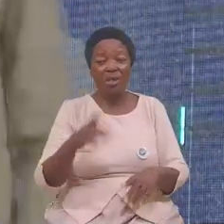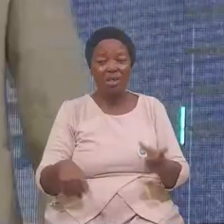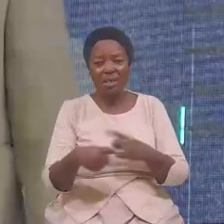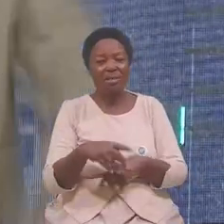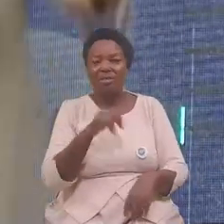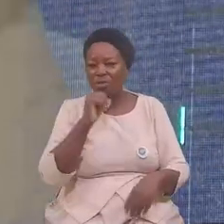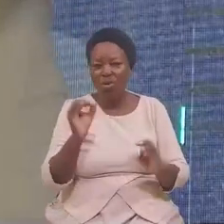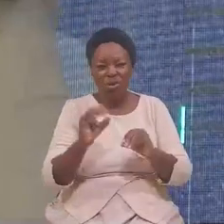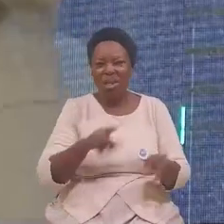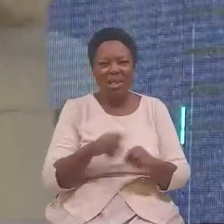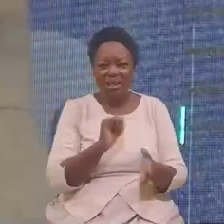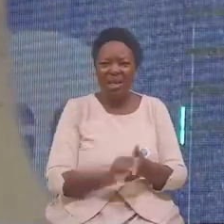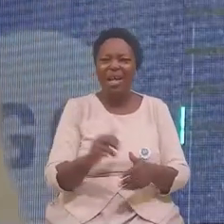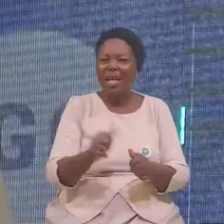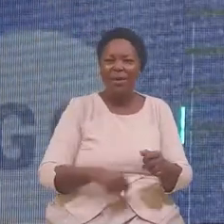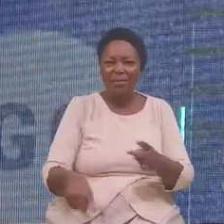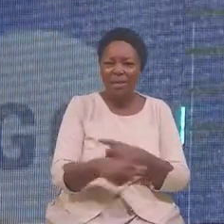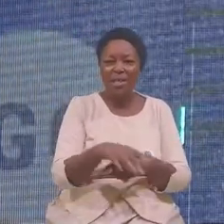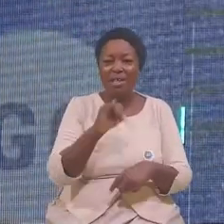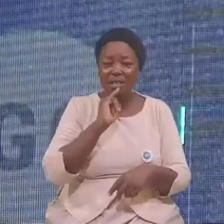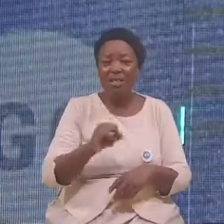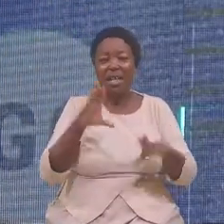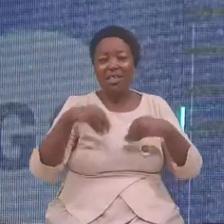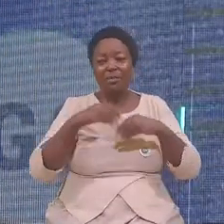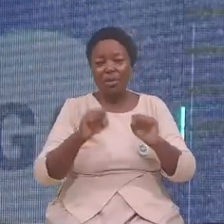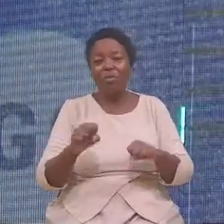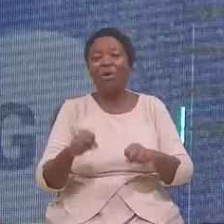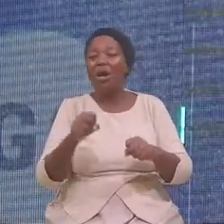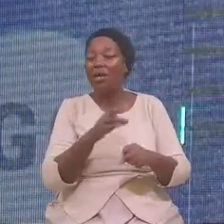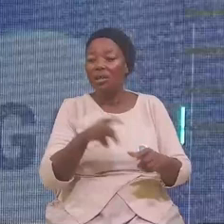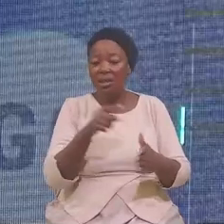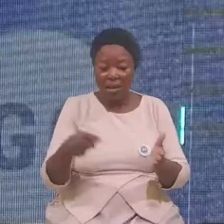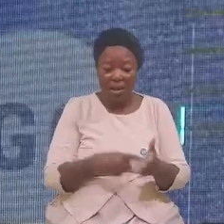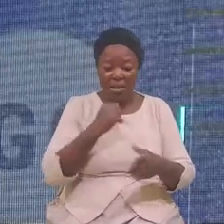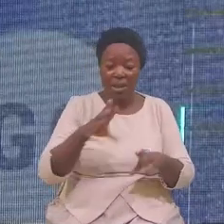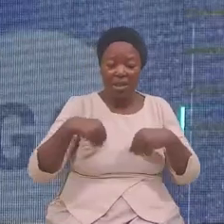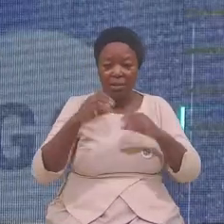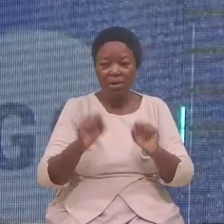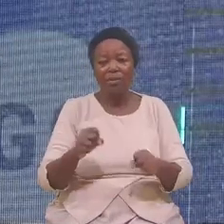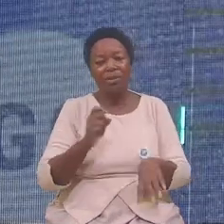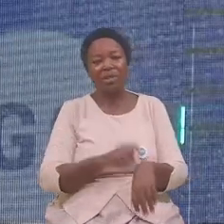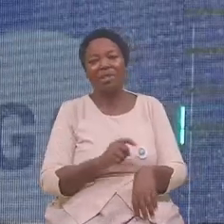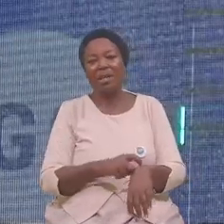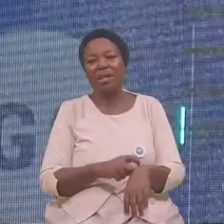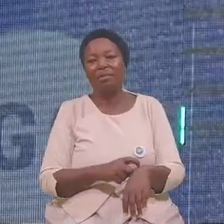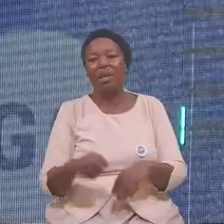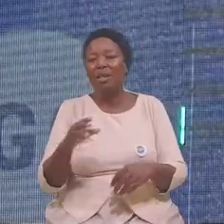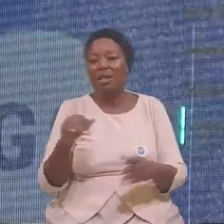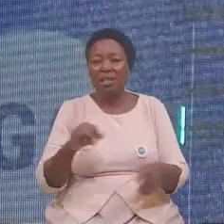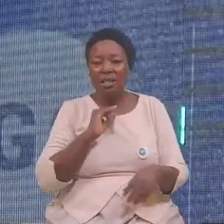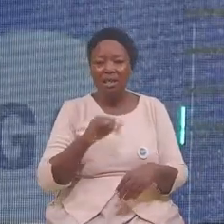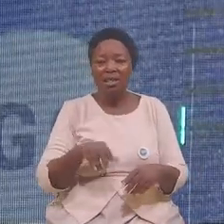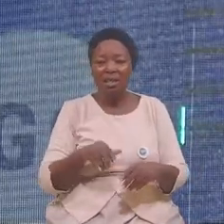pareil. Chaque jour est acceptable. Voici le temps acceptable. Voici le jour